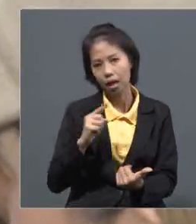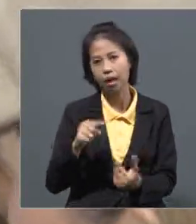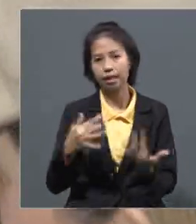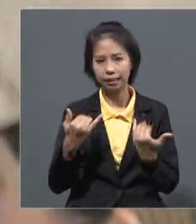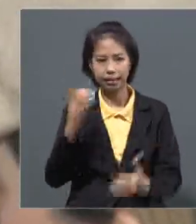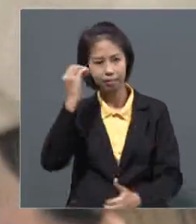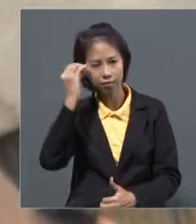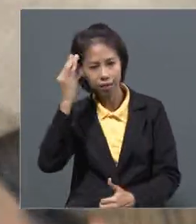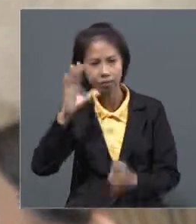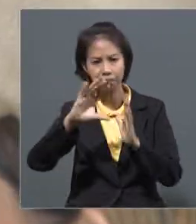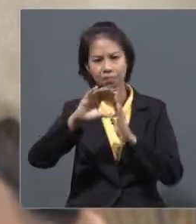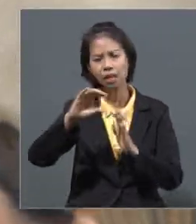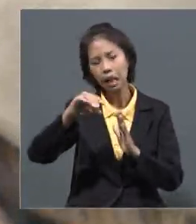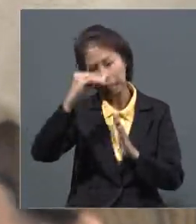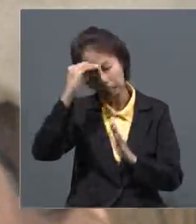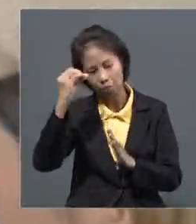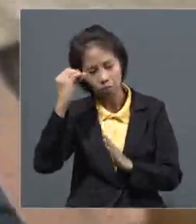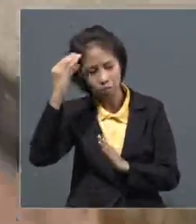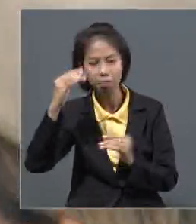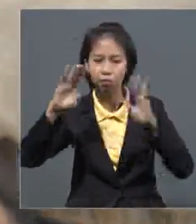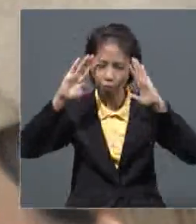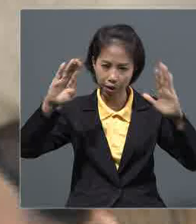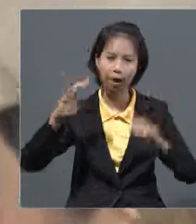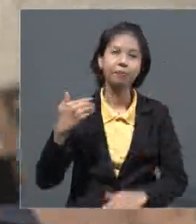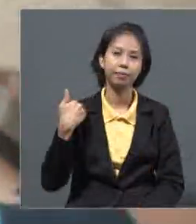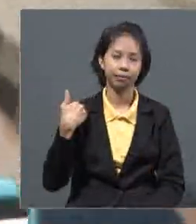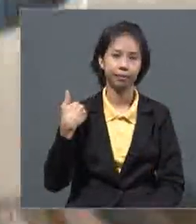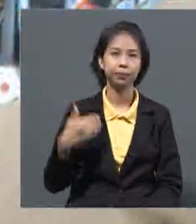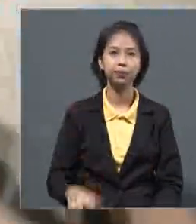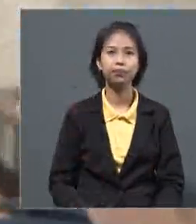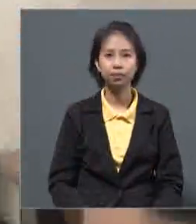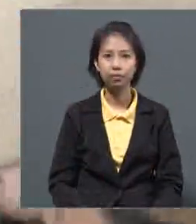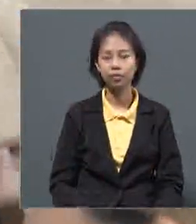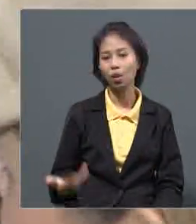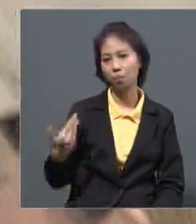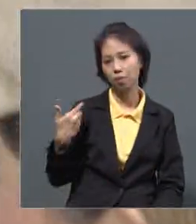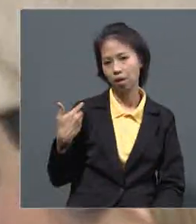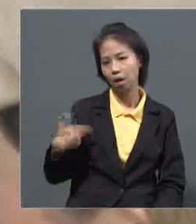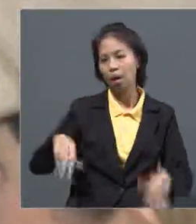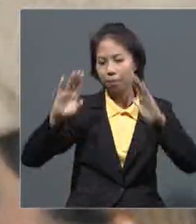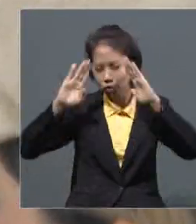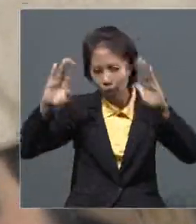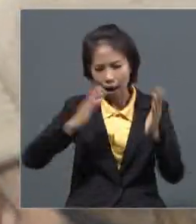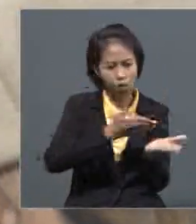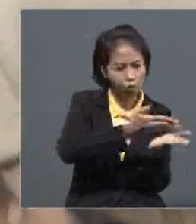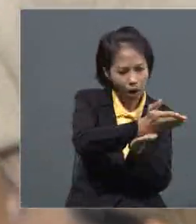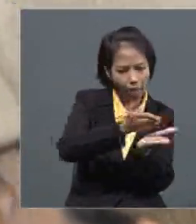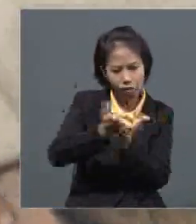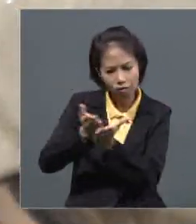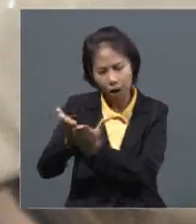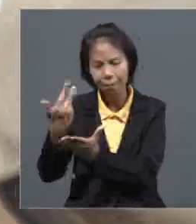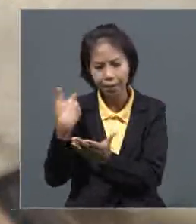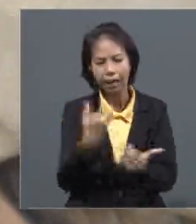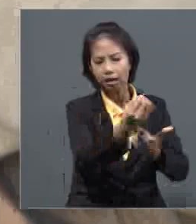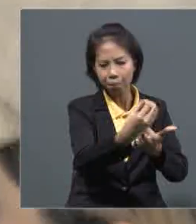บพร้อมมีประสบการณ์ที่เพียบพร้อมนะครับแล้วก็ยังมีคนที่มีประสบการณ์ต่างๆช่วยกันแนะน